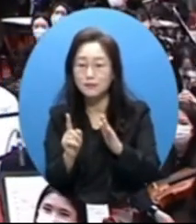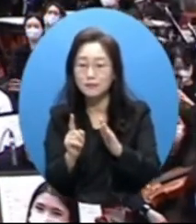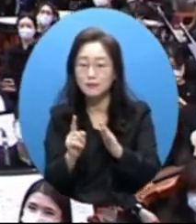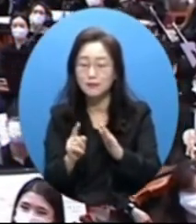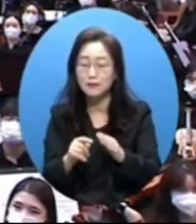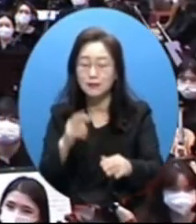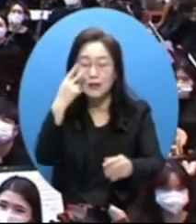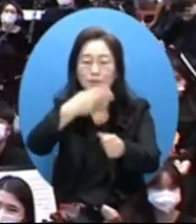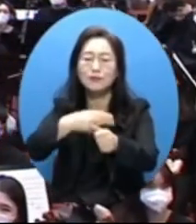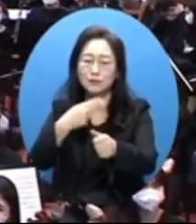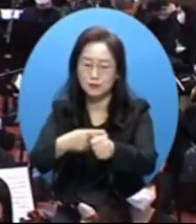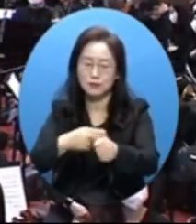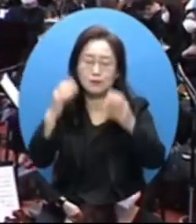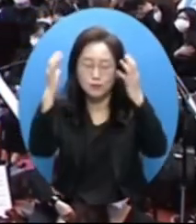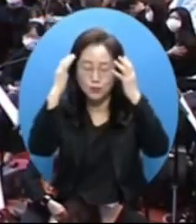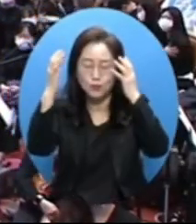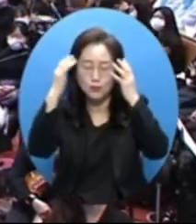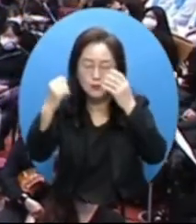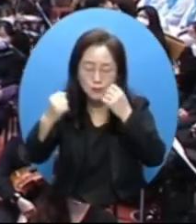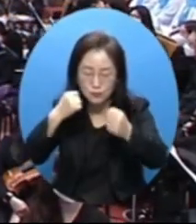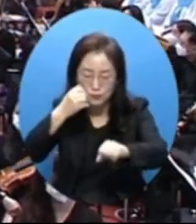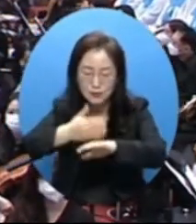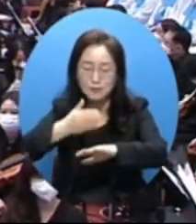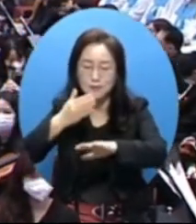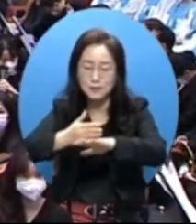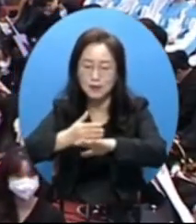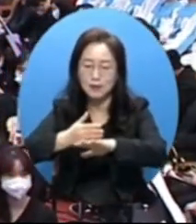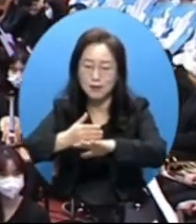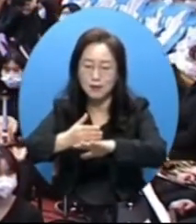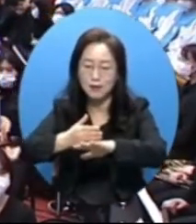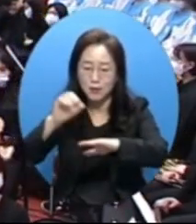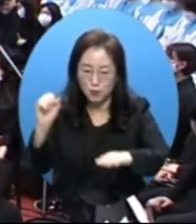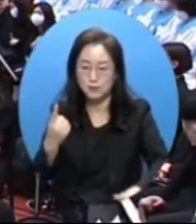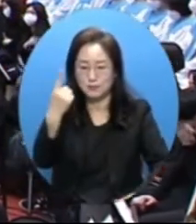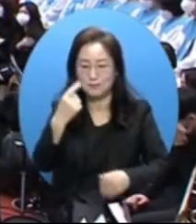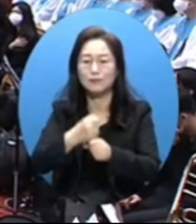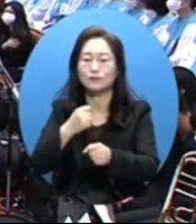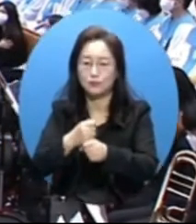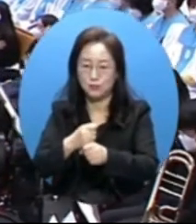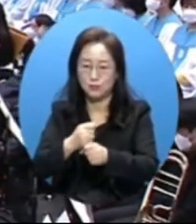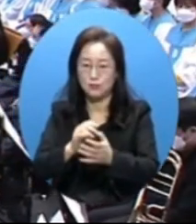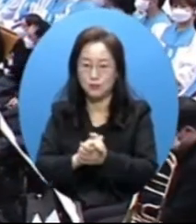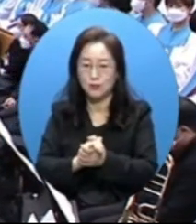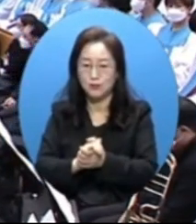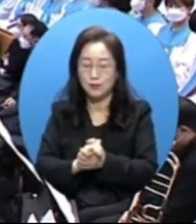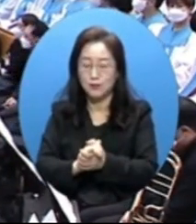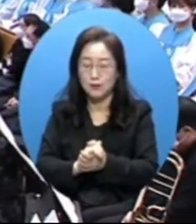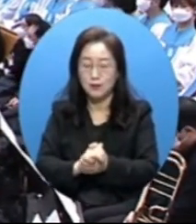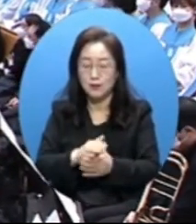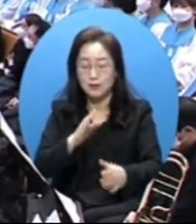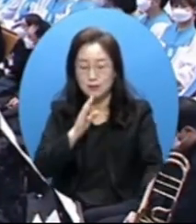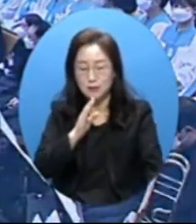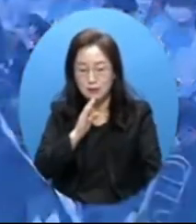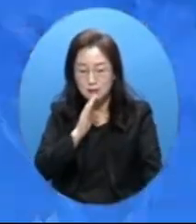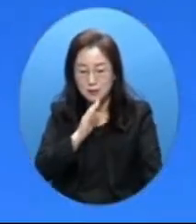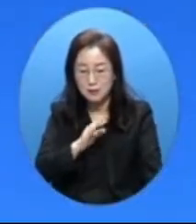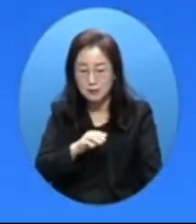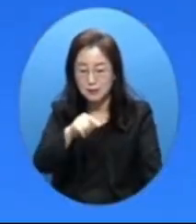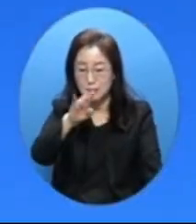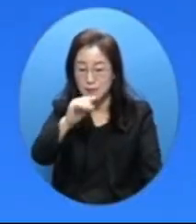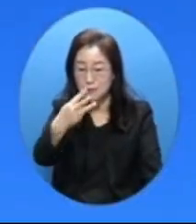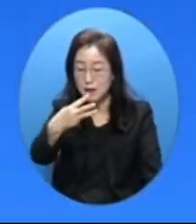사도 바울이 고난 중에 감사함으로 탄생한 교회입니다 그리고 빌립보교회는 그 사도바를 고난 중에 탄생이기 때문에